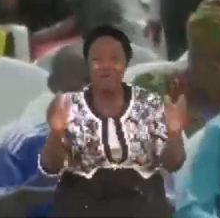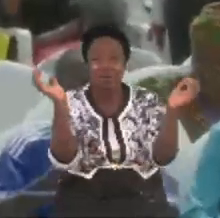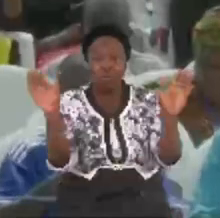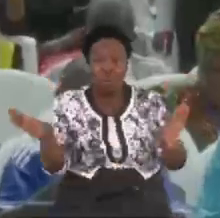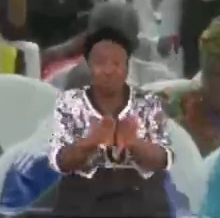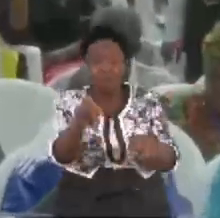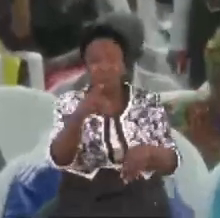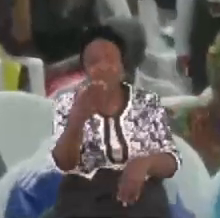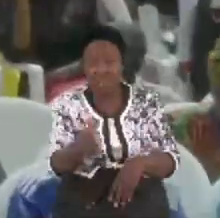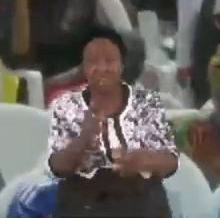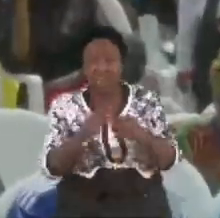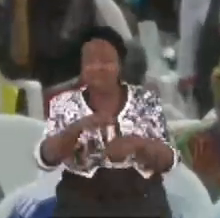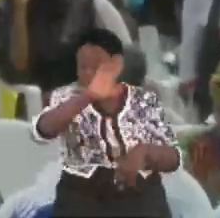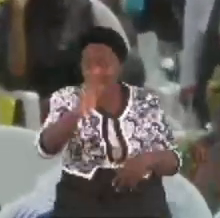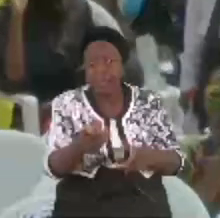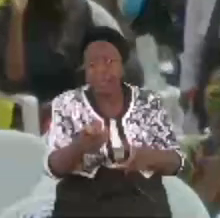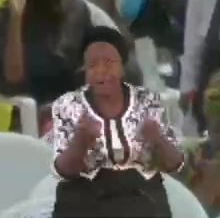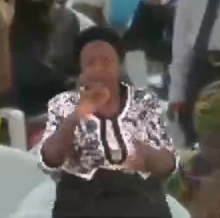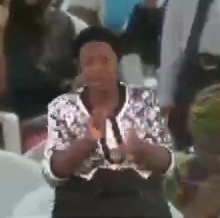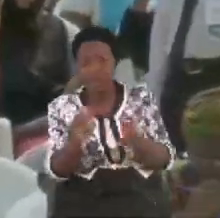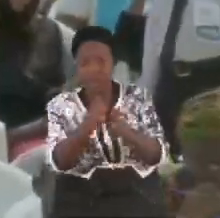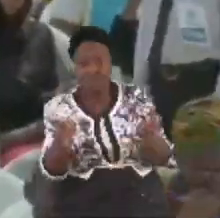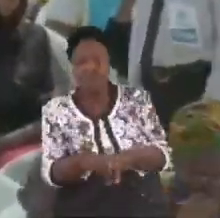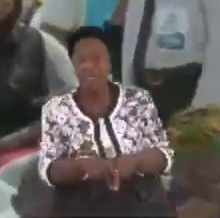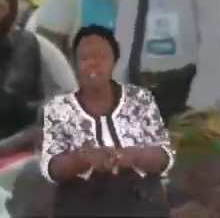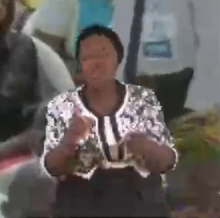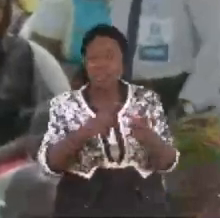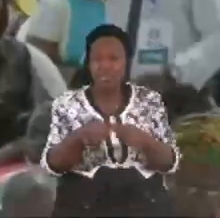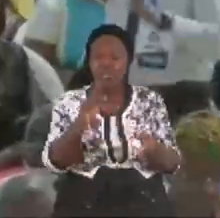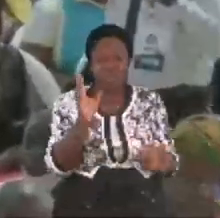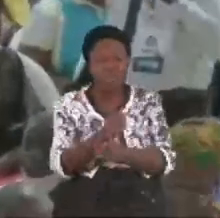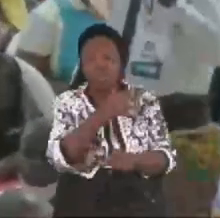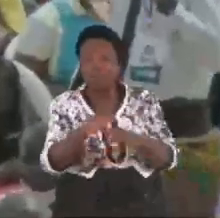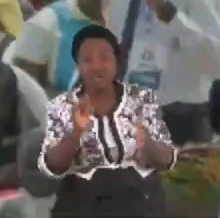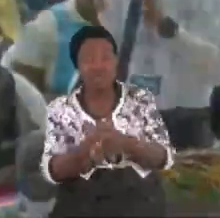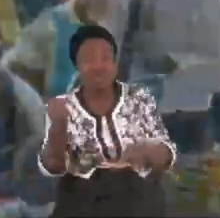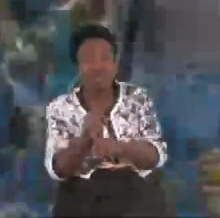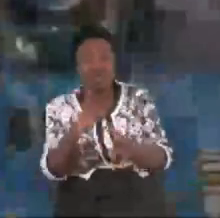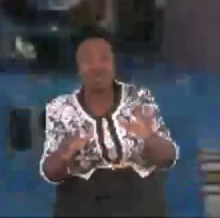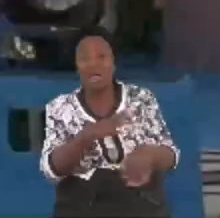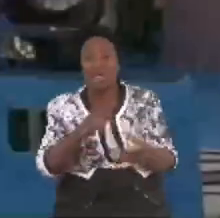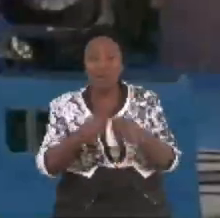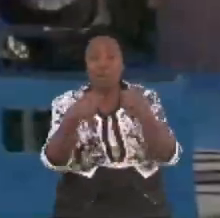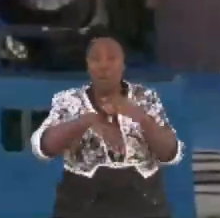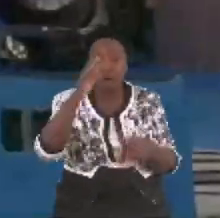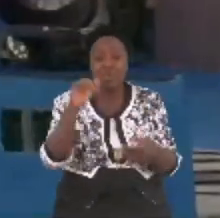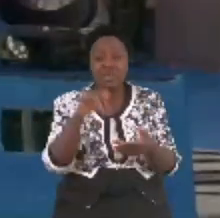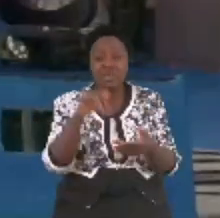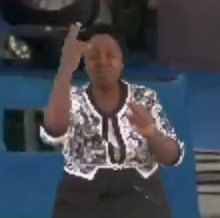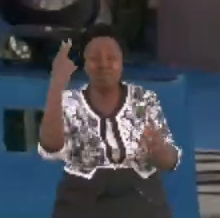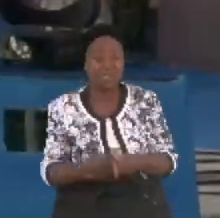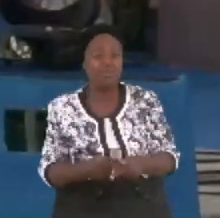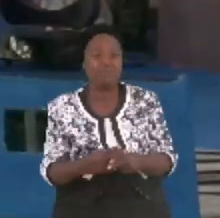scellé là-bas pour dire que tu ne vas jamais sortir de ce lieu-là. Ôtez la pierre, sors! Au nom de